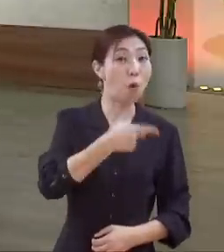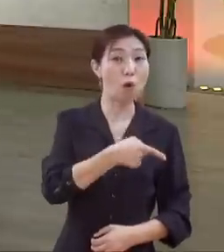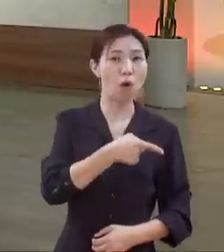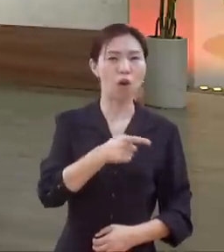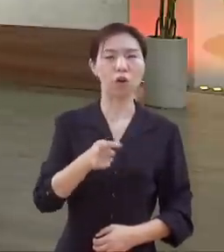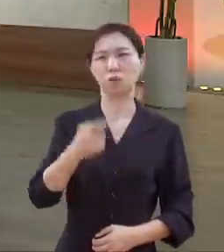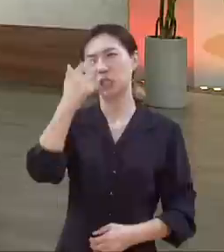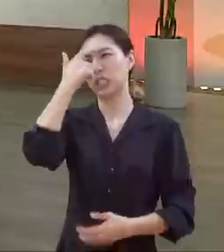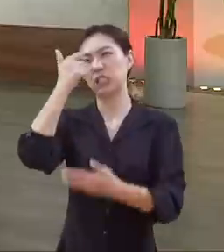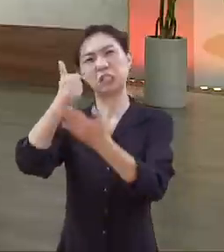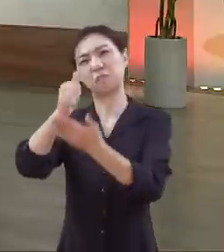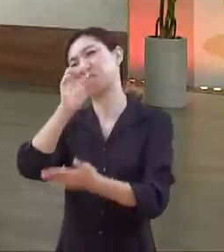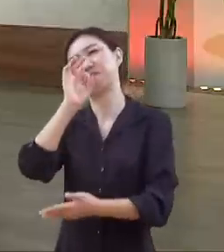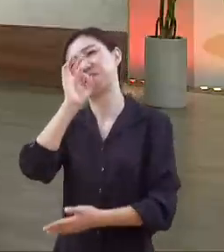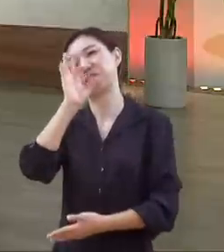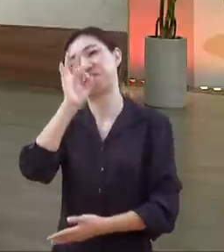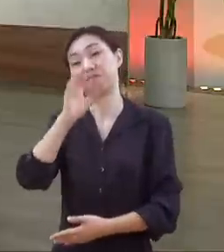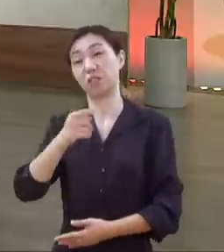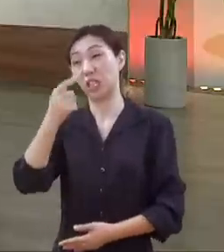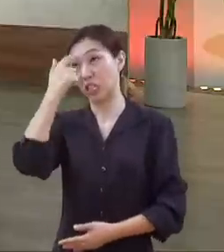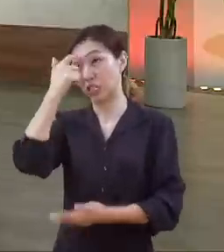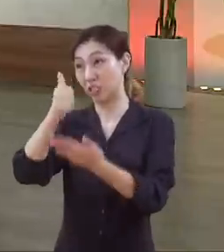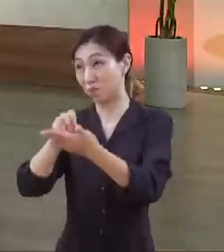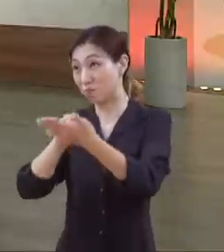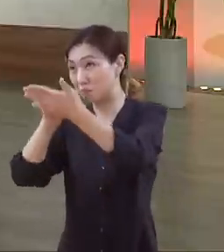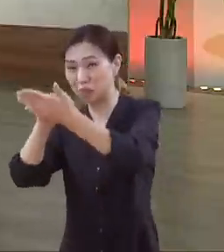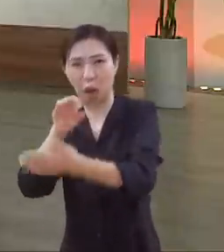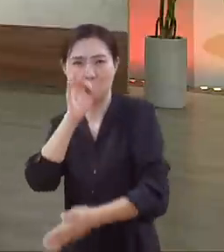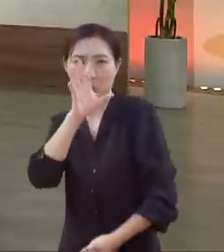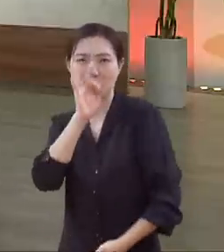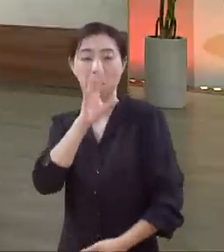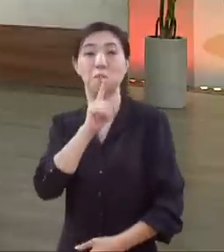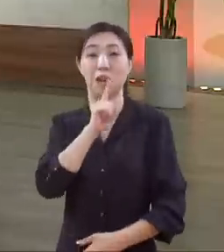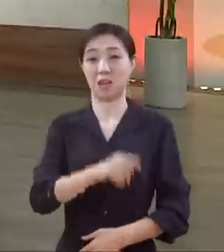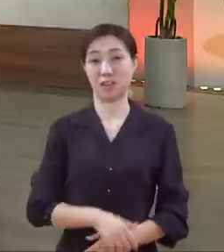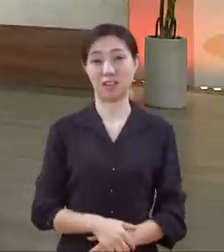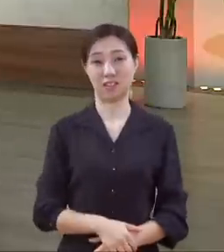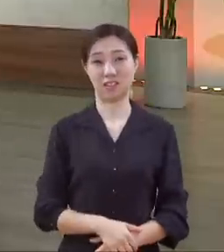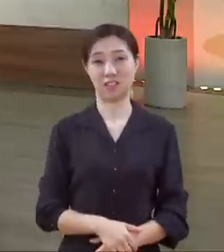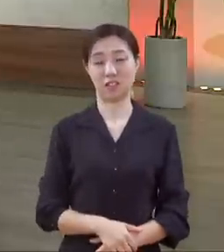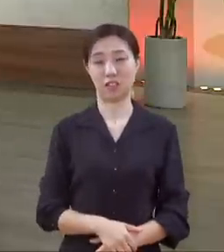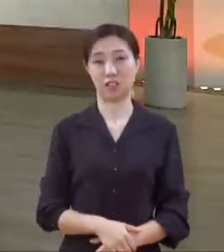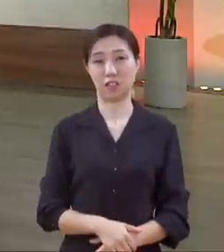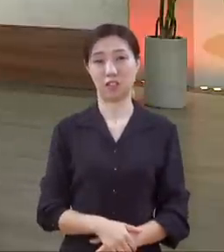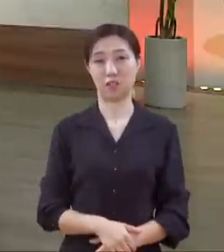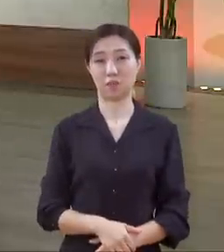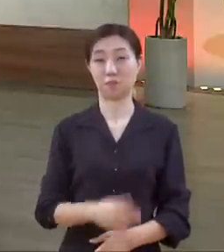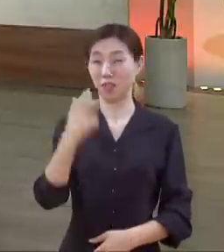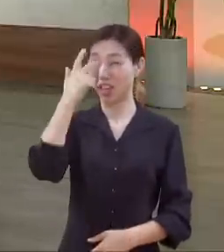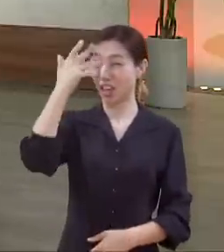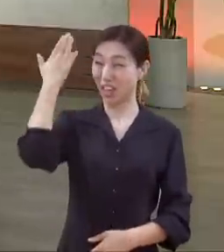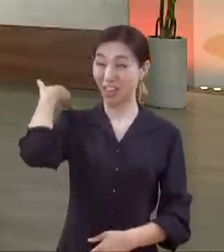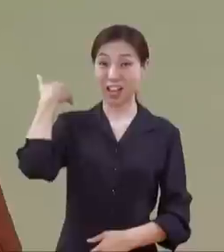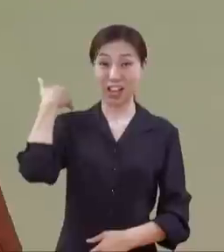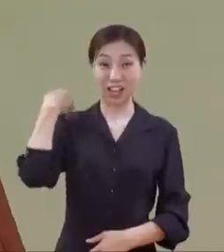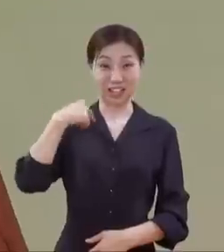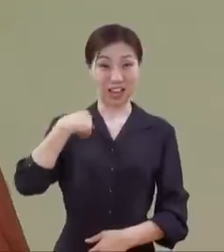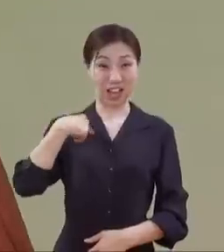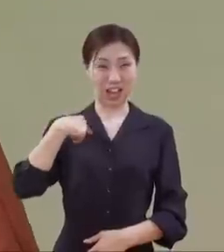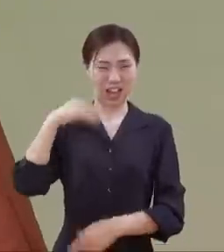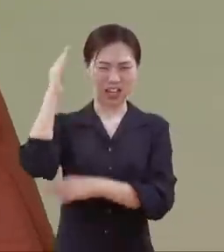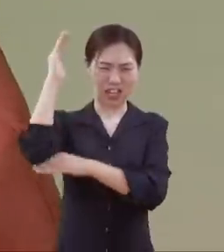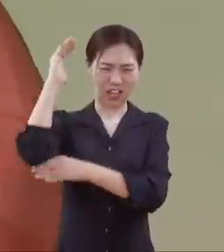방송에서도 그런 부분에 대해서 제가 한번 스토리 재미난 스토리를 들려드린 것도 기억이 나는데